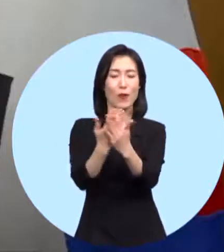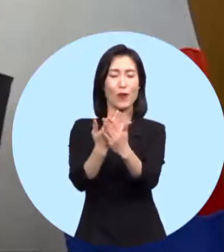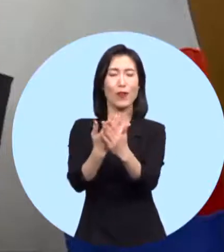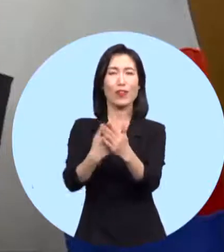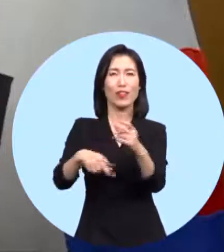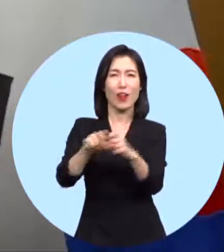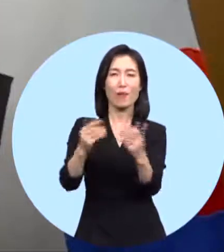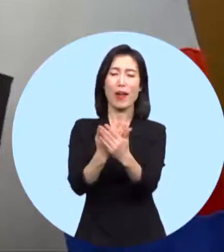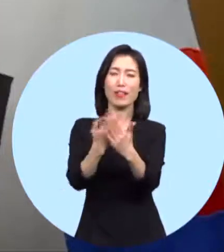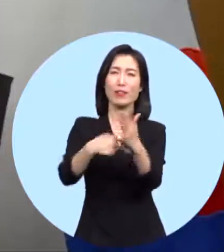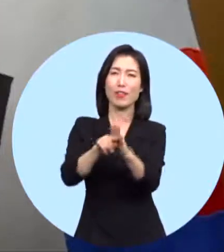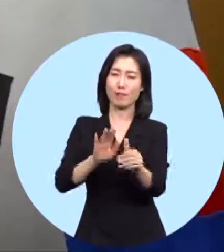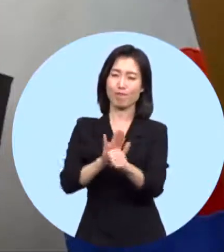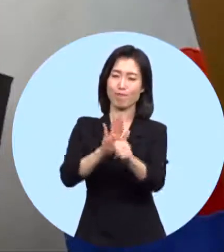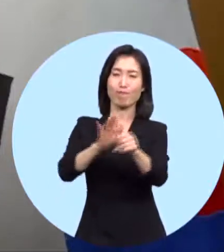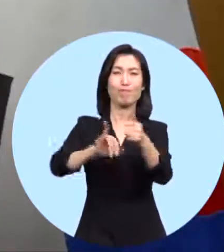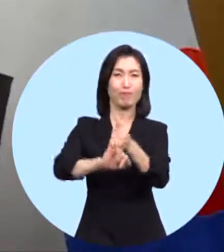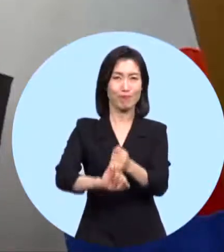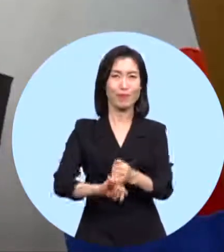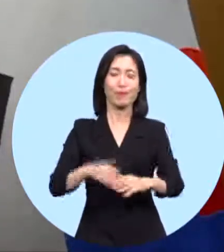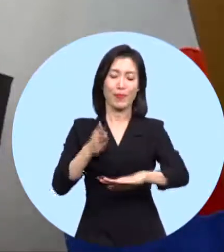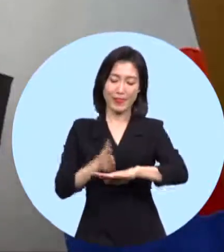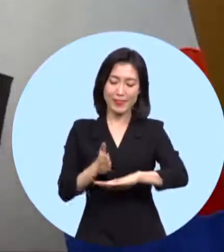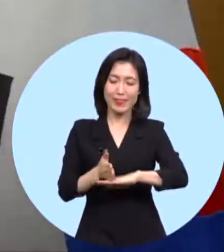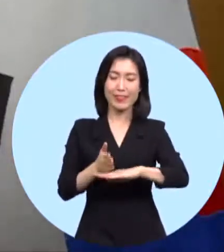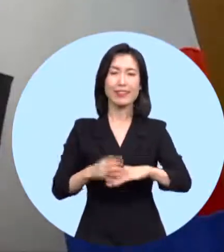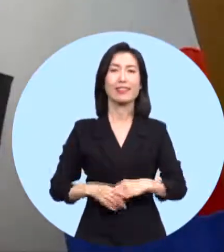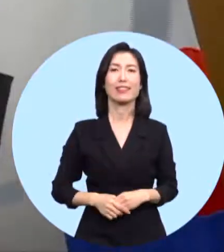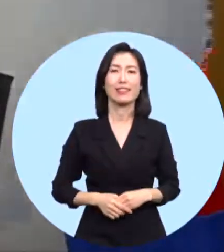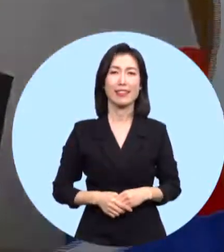다해 지원하겠습니다. 고맙습니다.